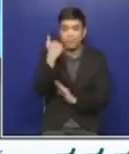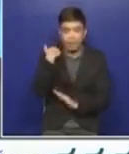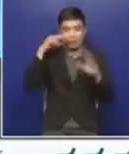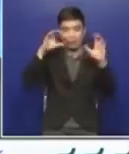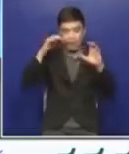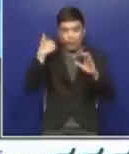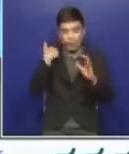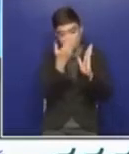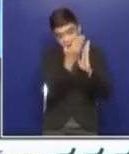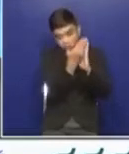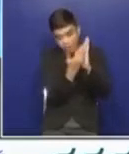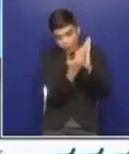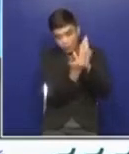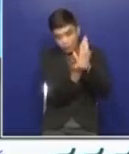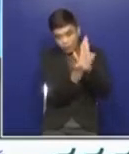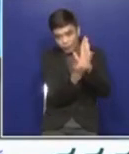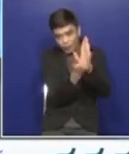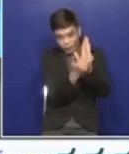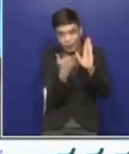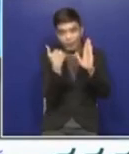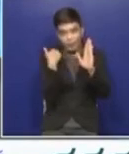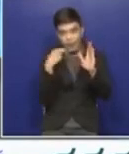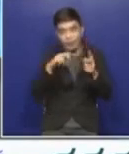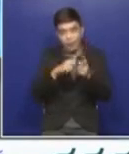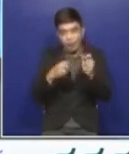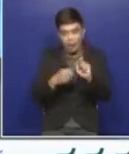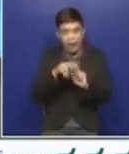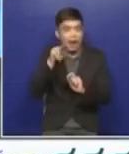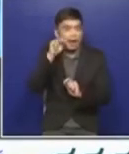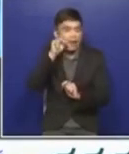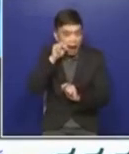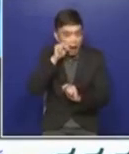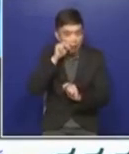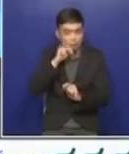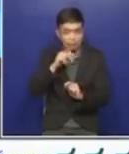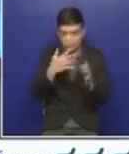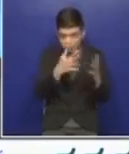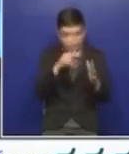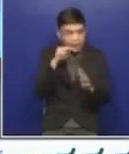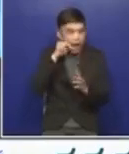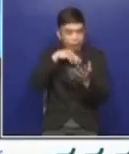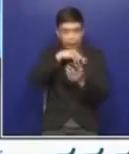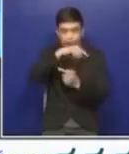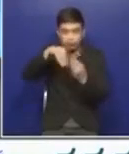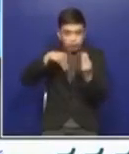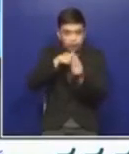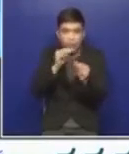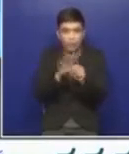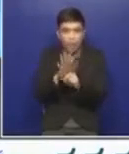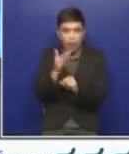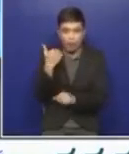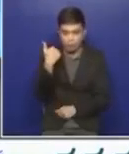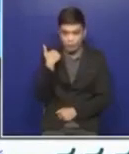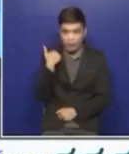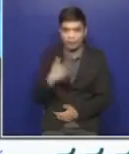านว่าในภาคอีสานนั้นแท้จริงแล้วยังมีความเดือดร้อนเรื่องขาดแคลนน้ำอย่างมากเลยท่านประธานครับสถานีฝน